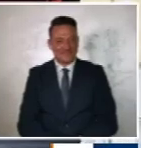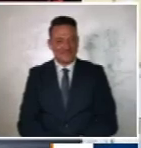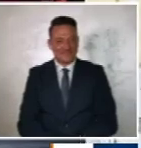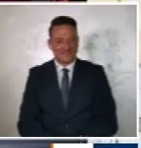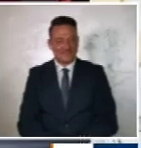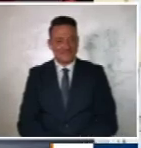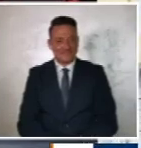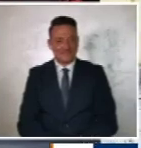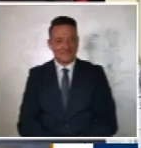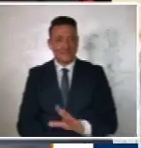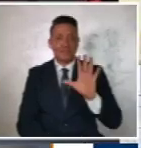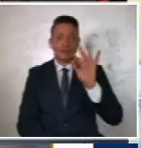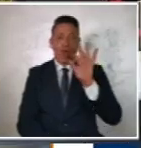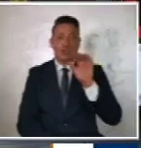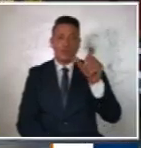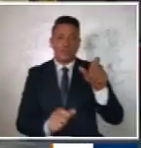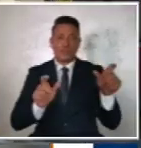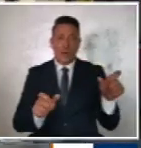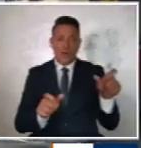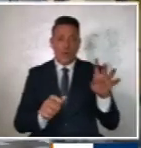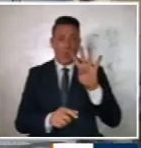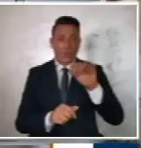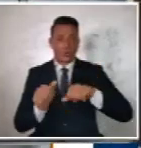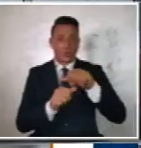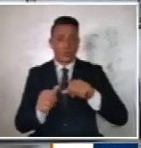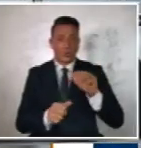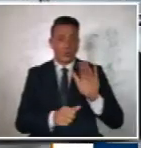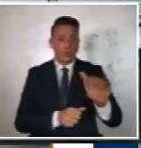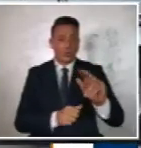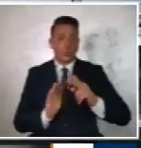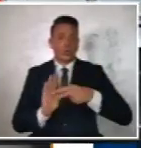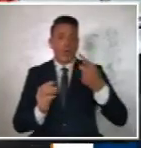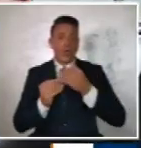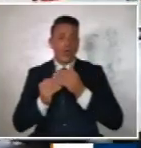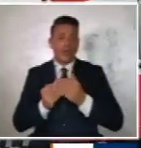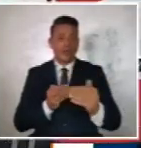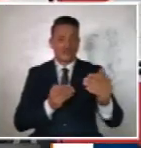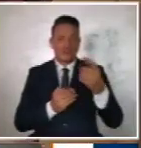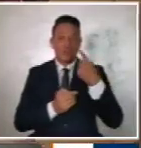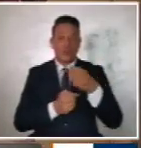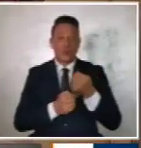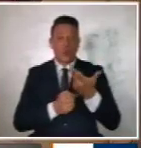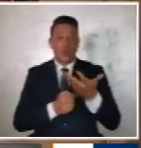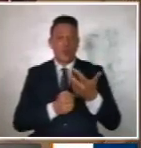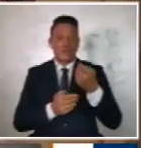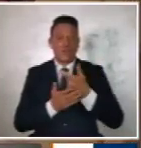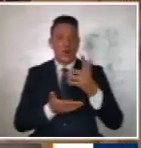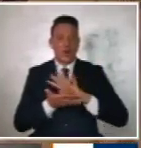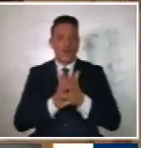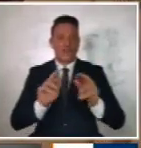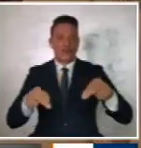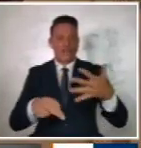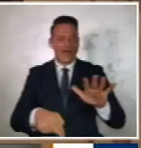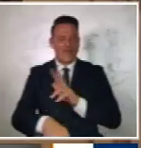Oltre 50 uomini impegnati su 4 turni giornalieri per 2 mesi. Sono i numeri essenziali della convenzione firmata oggi a Matera